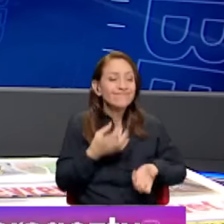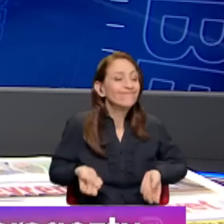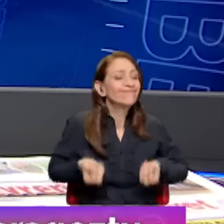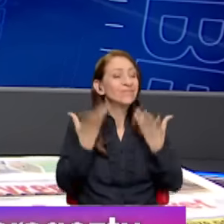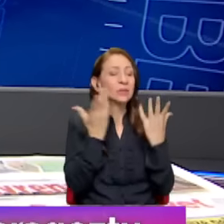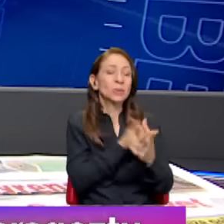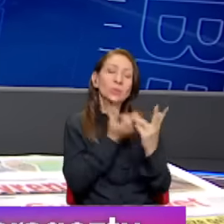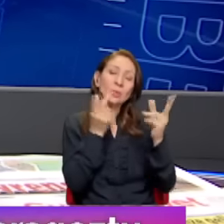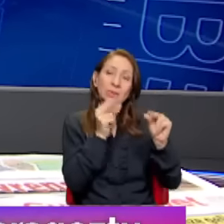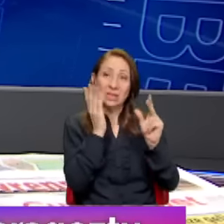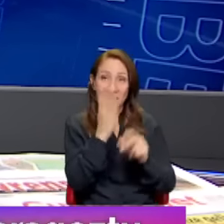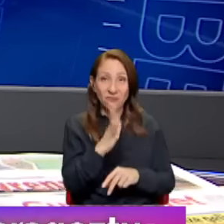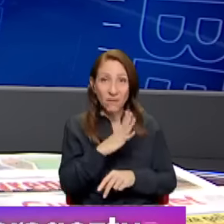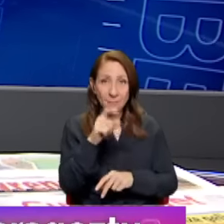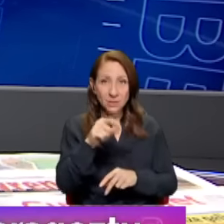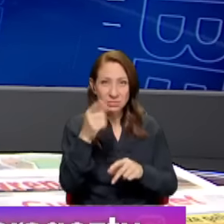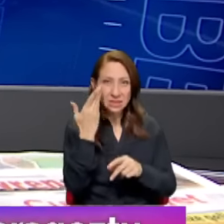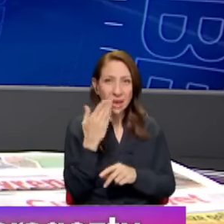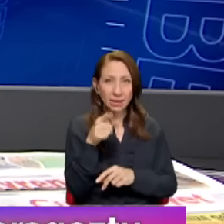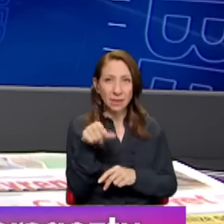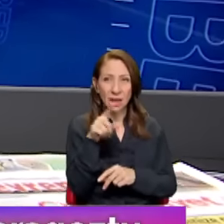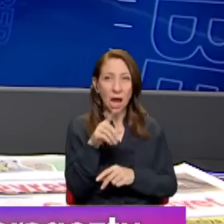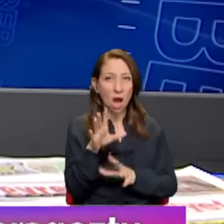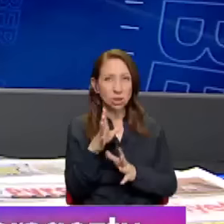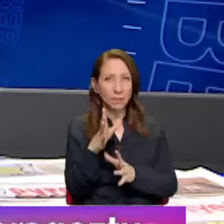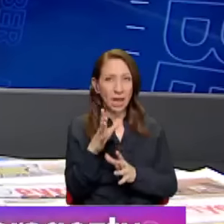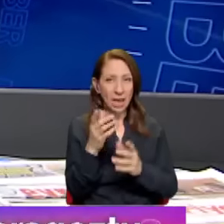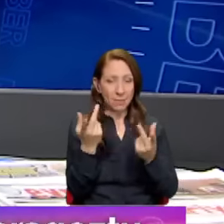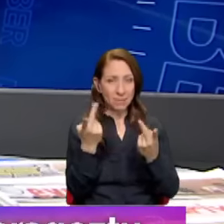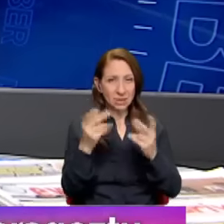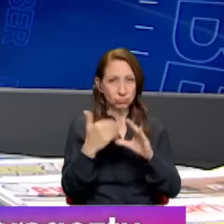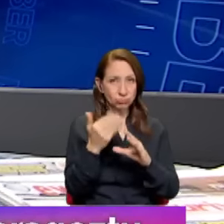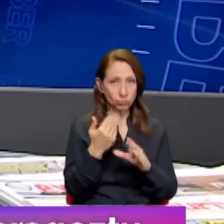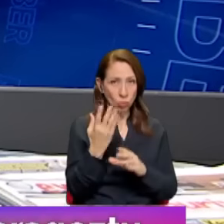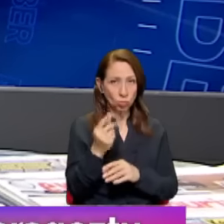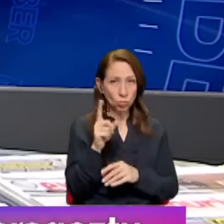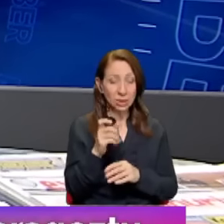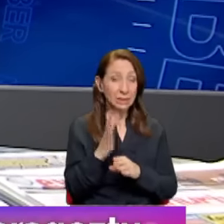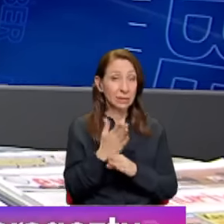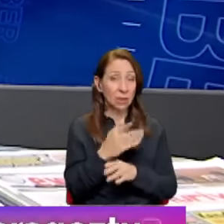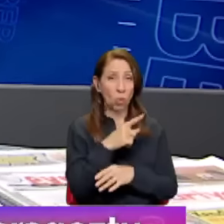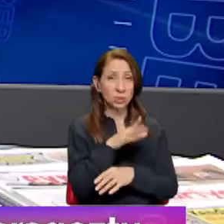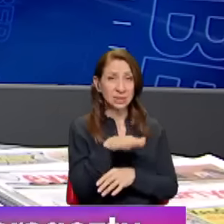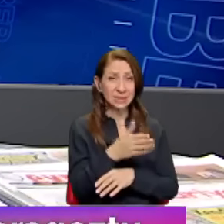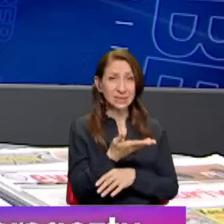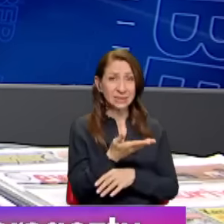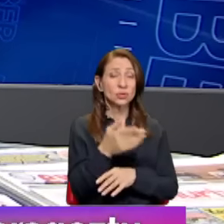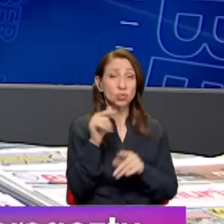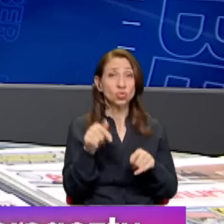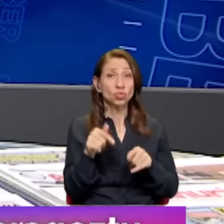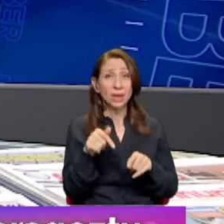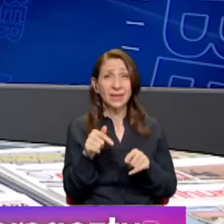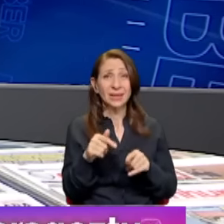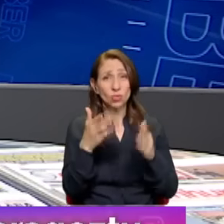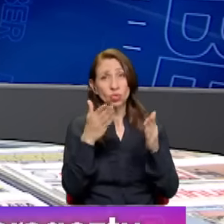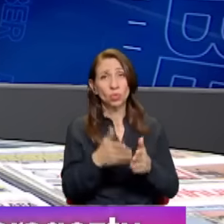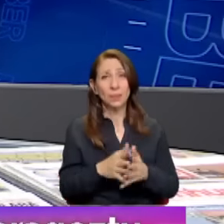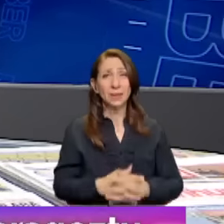evine gidenler var mı şu anda ekran karşısında acaba yazıp gönderirler mi Neden orada olduklarını ve şu andaki